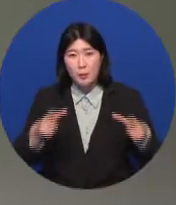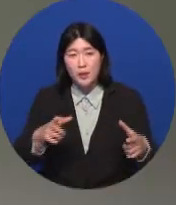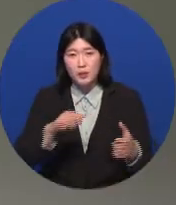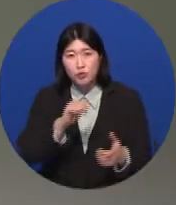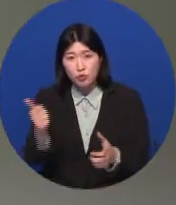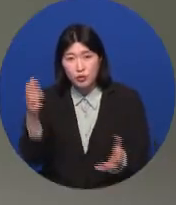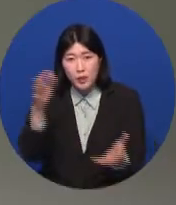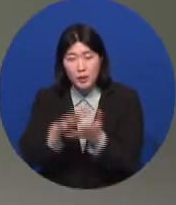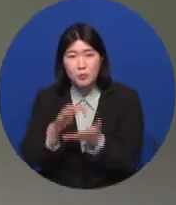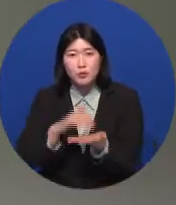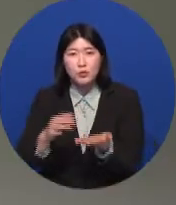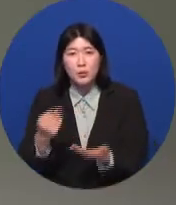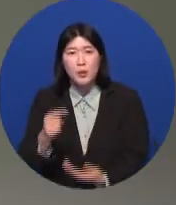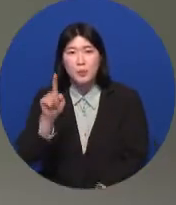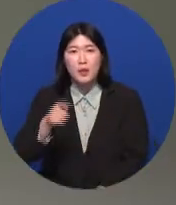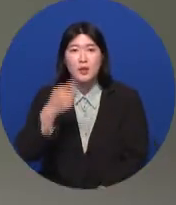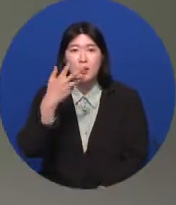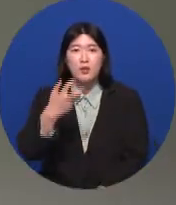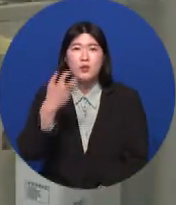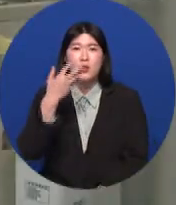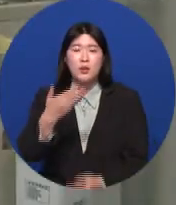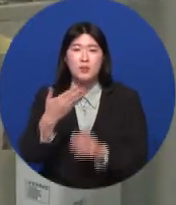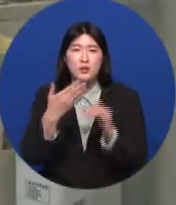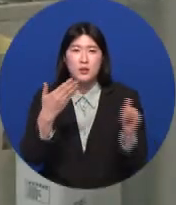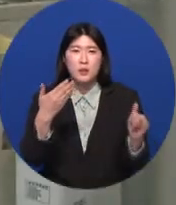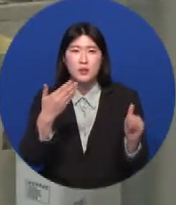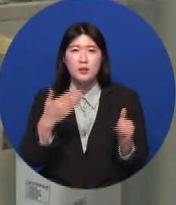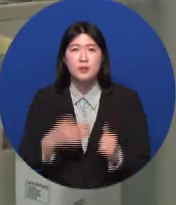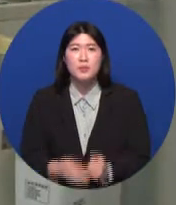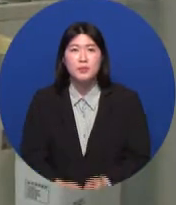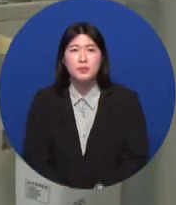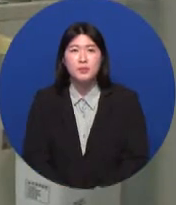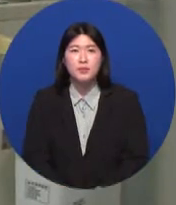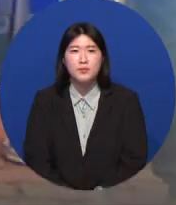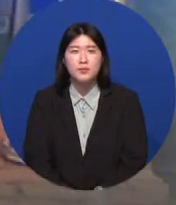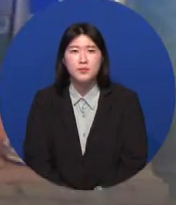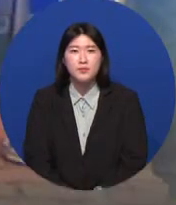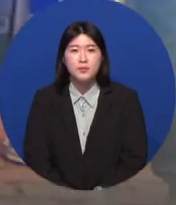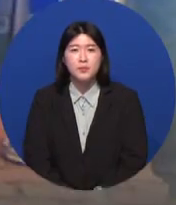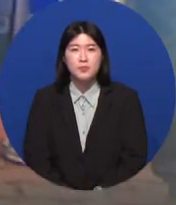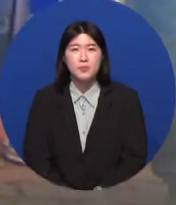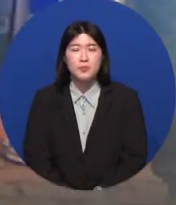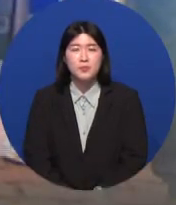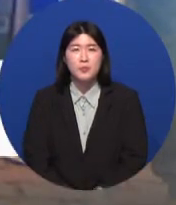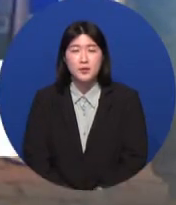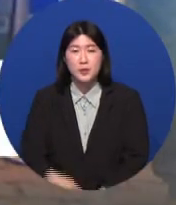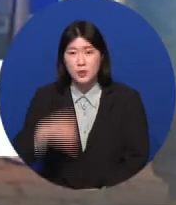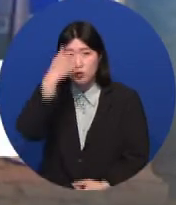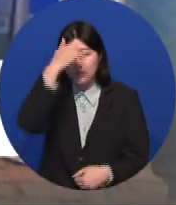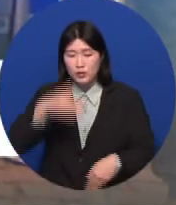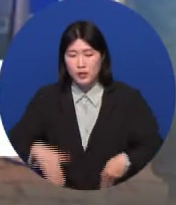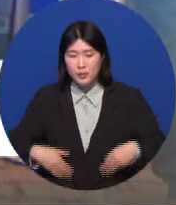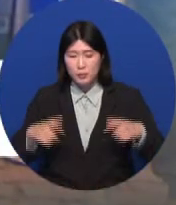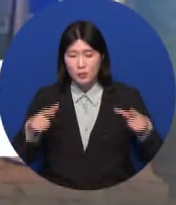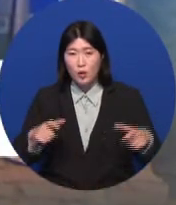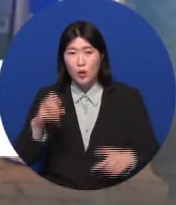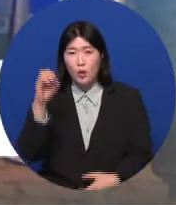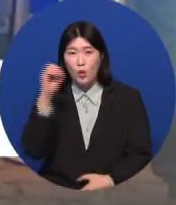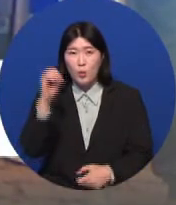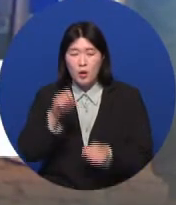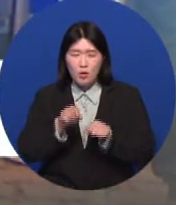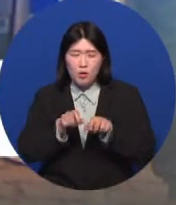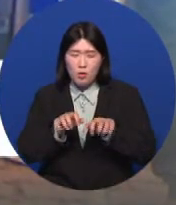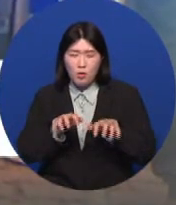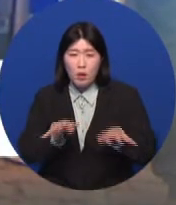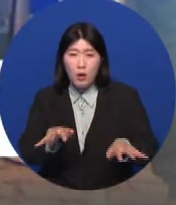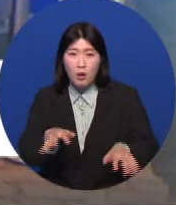누적 사망자수는 100 80 9명으로 들었습니다 충남도가 5 미크론 의 급속한 확산에